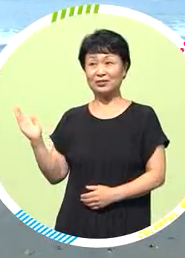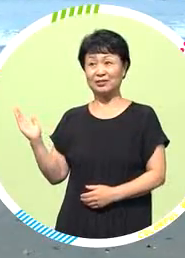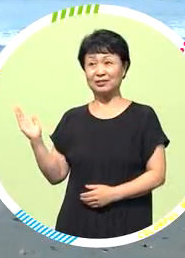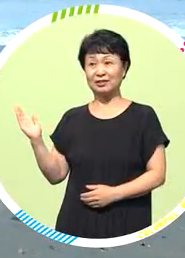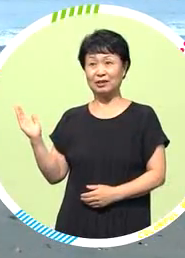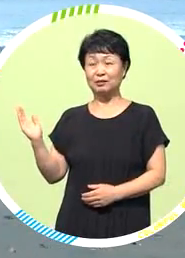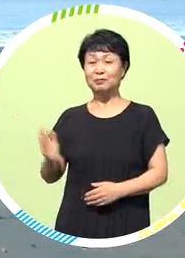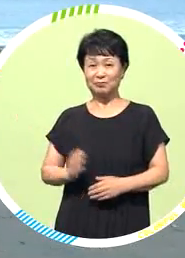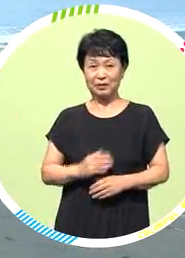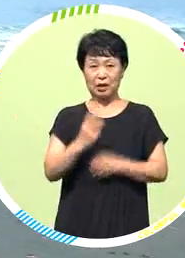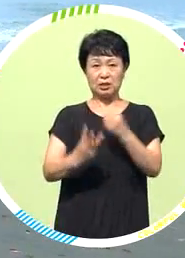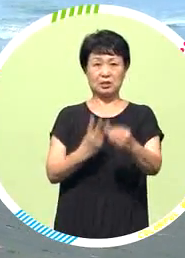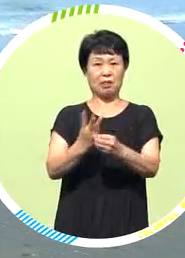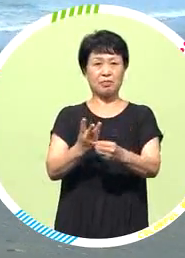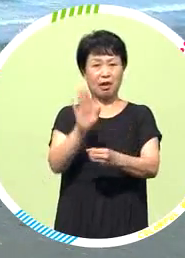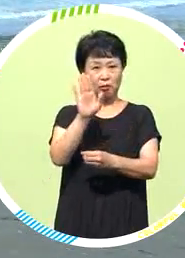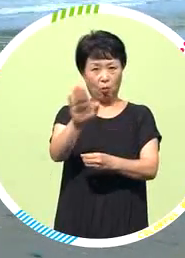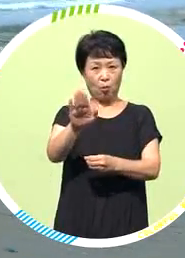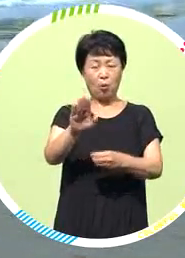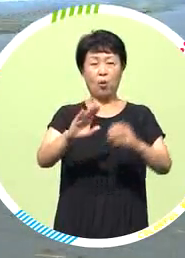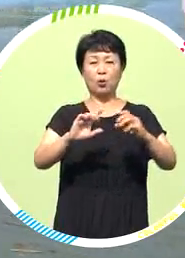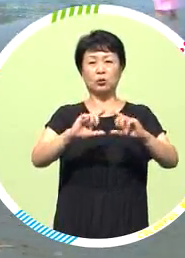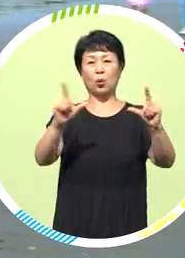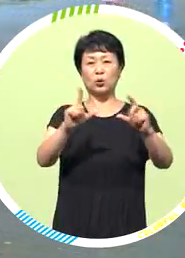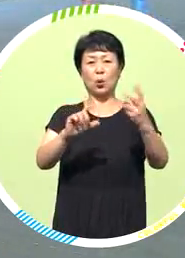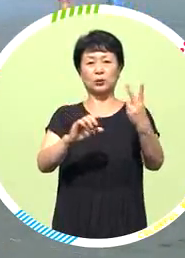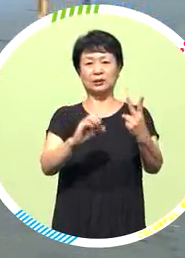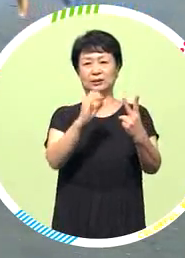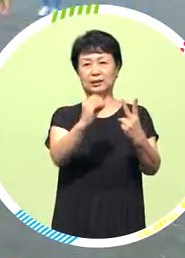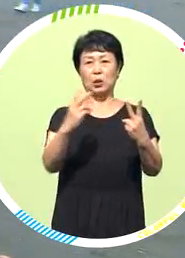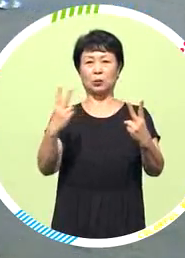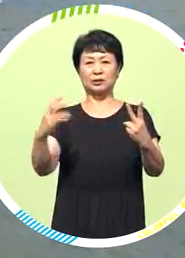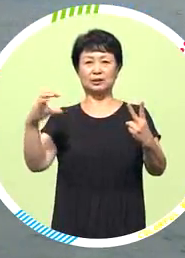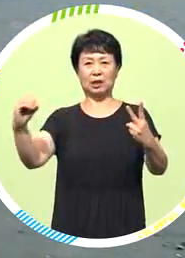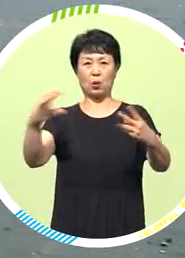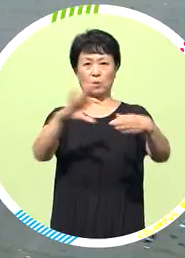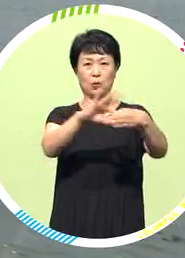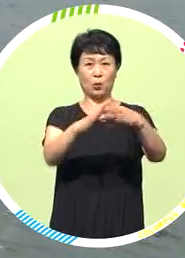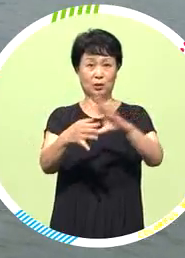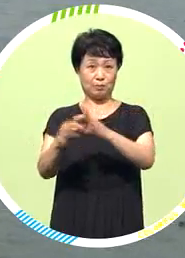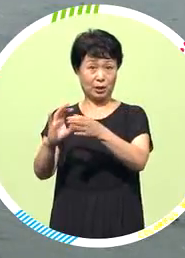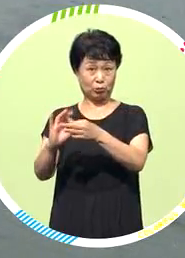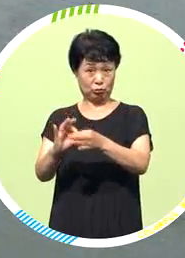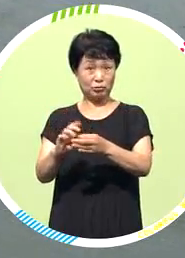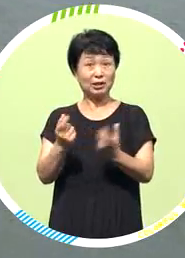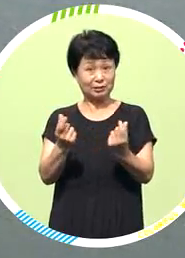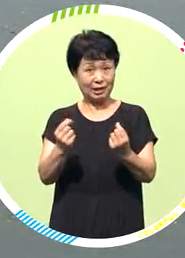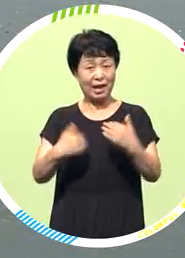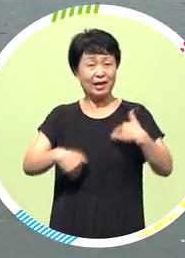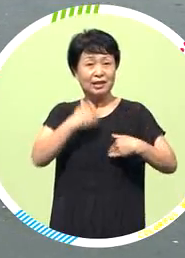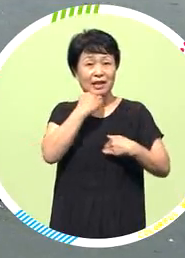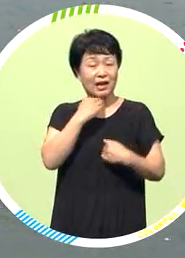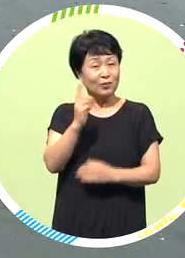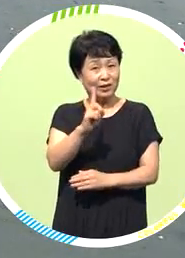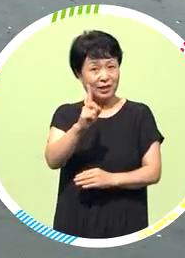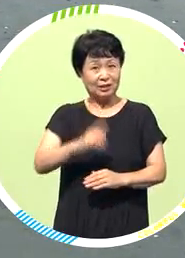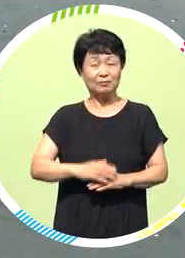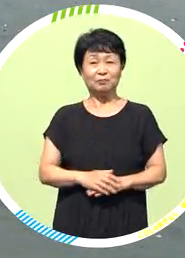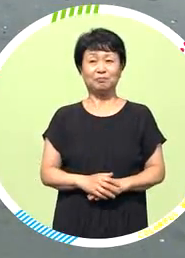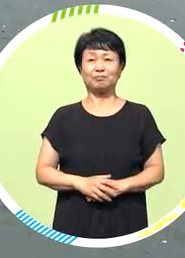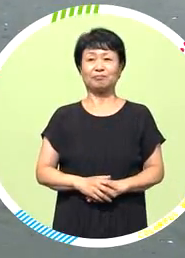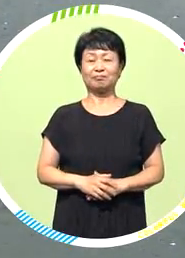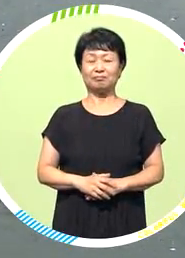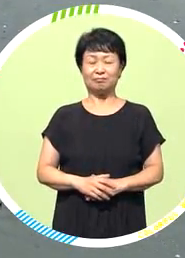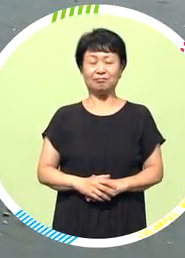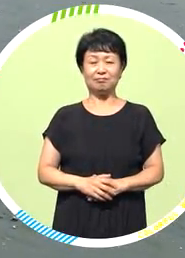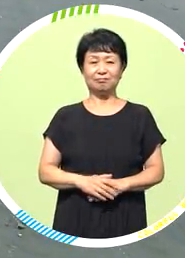そうですね。 いよいよ3年後が東京2020大会ということですけど、どんなことに期待してますか。 そうですね、僕たちはこ